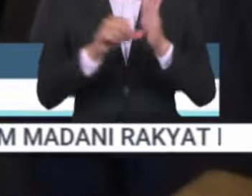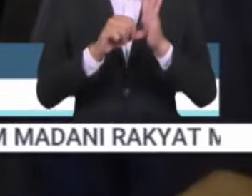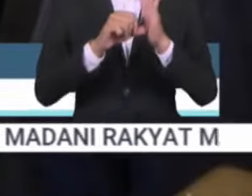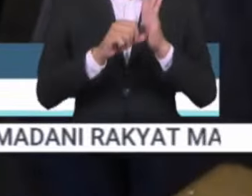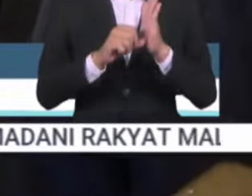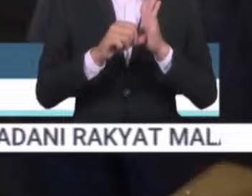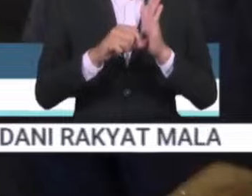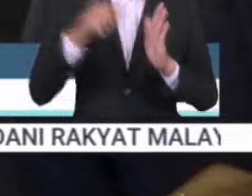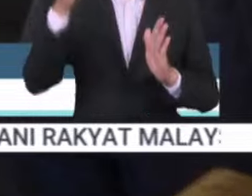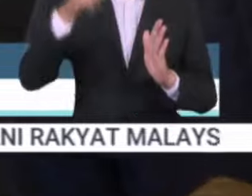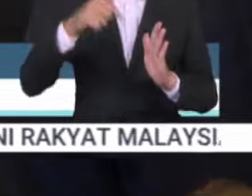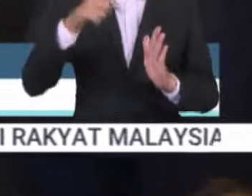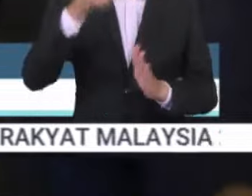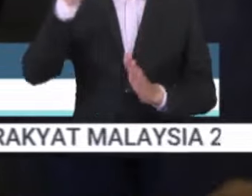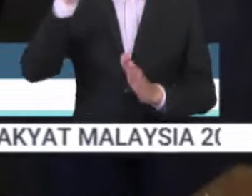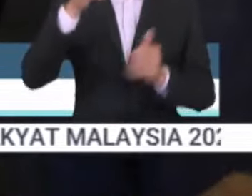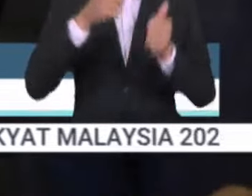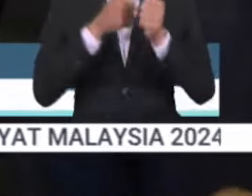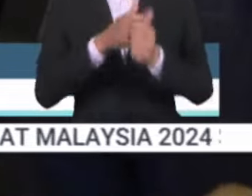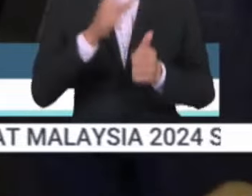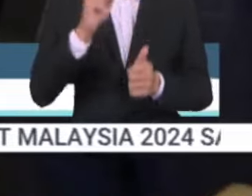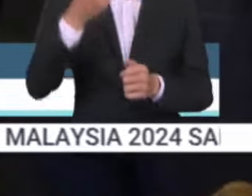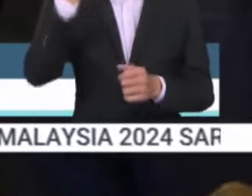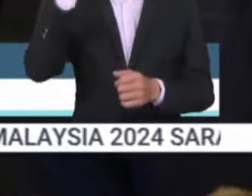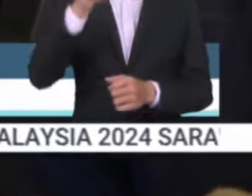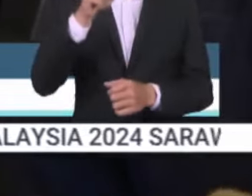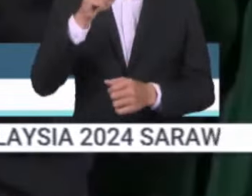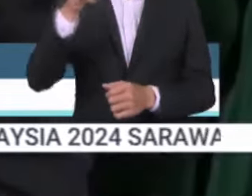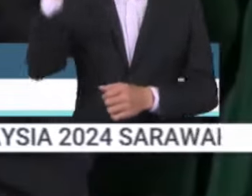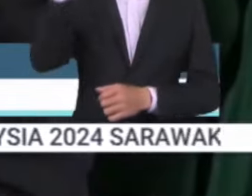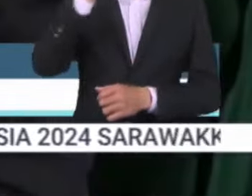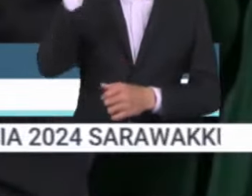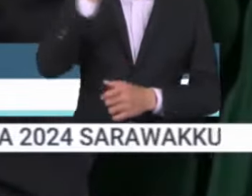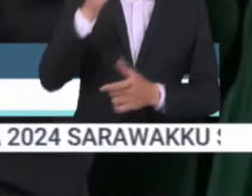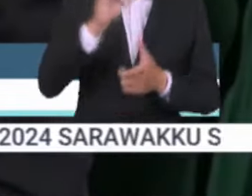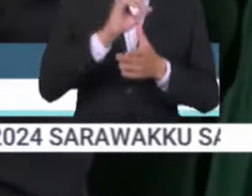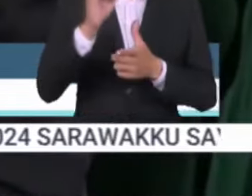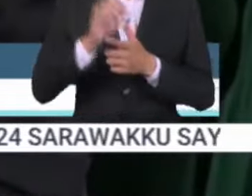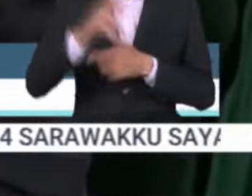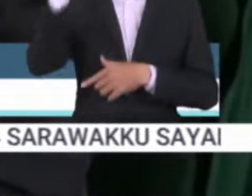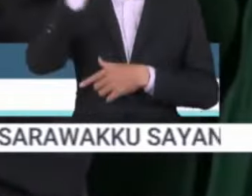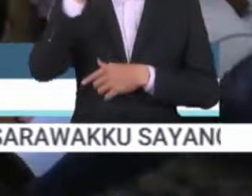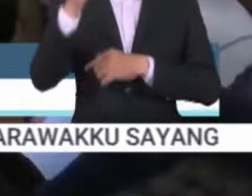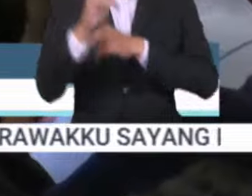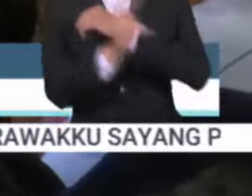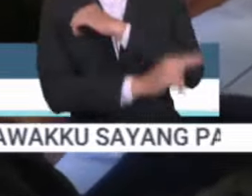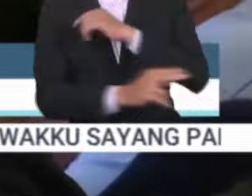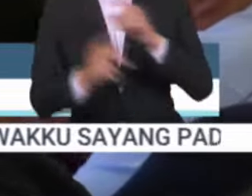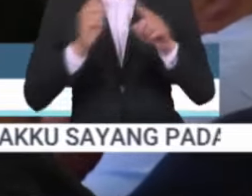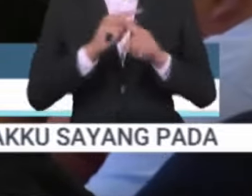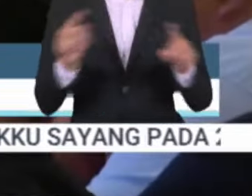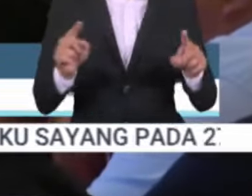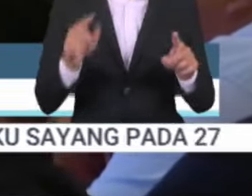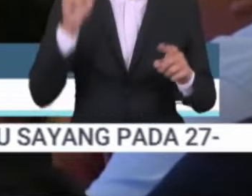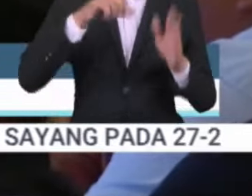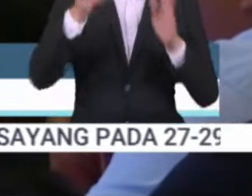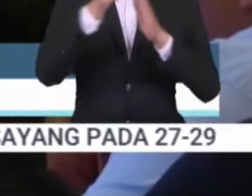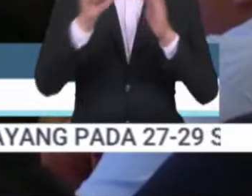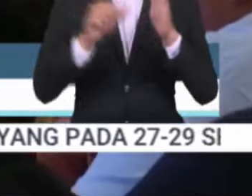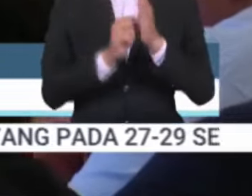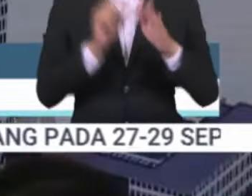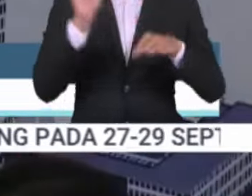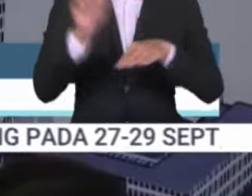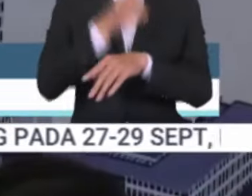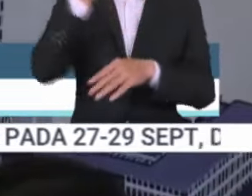juga bukan hanya tertakluk kepada sektor kerajaan negeri, tapi dia merupakan